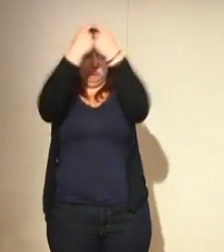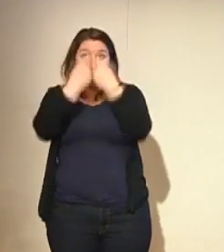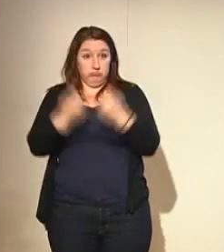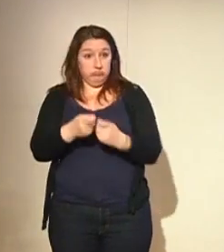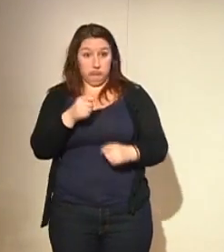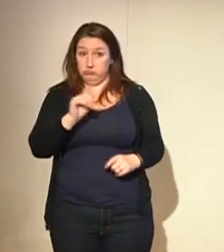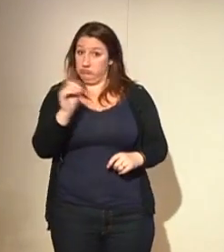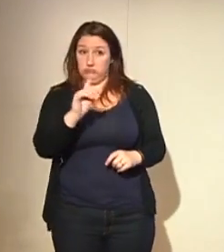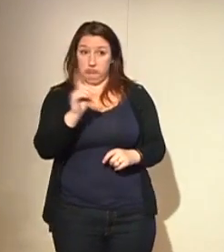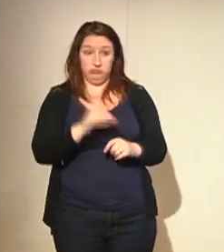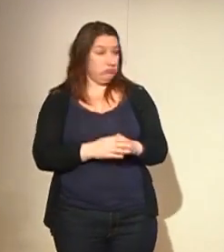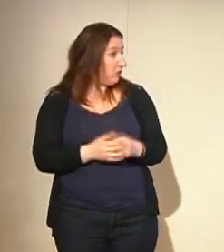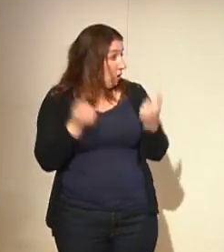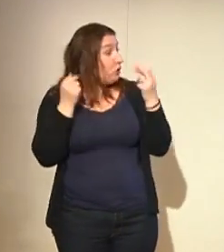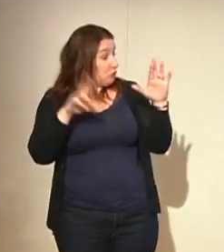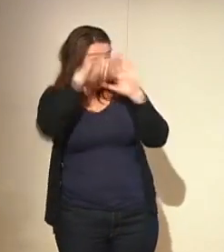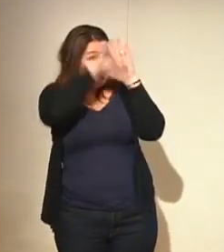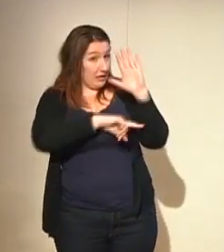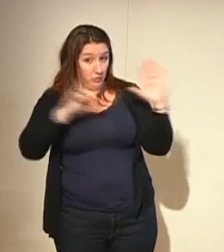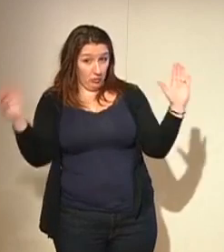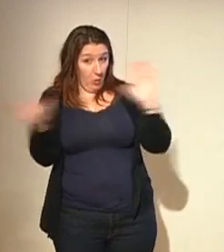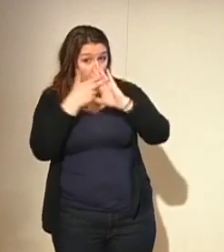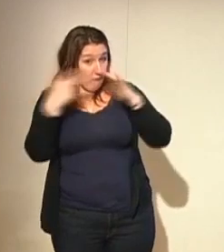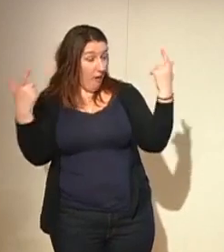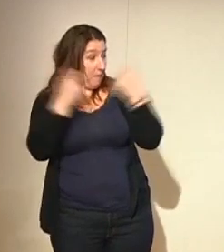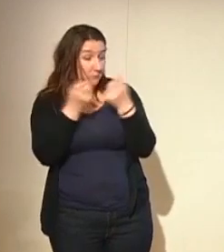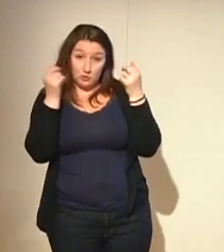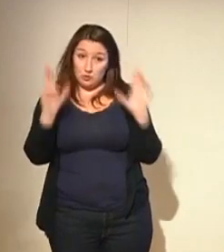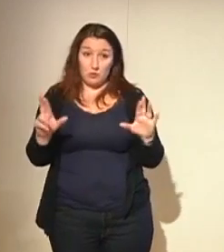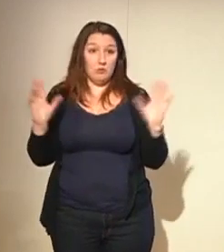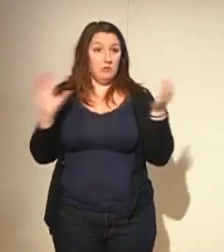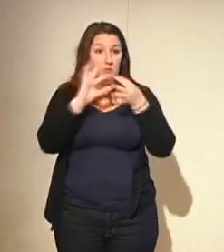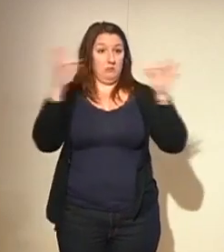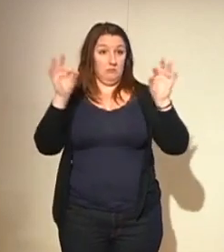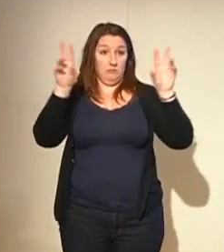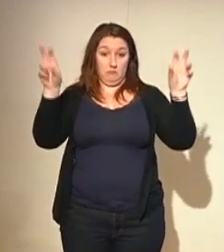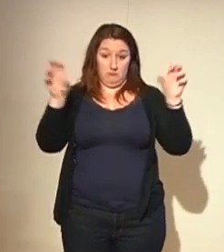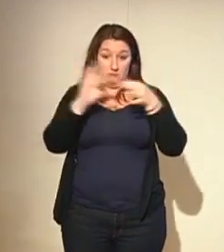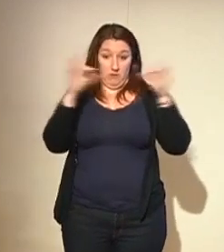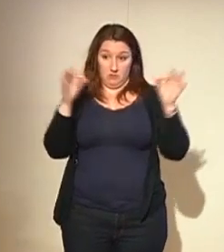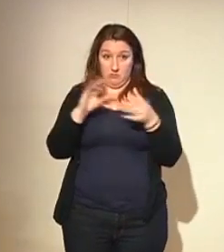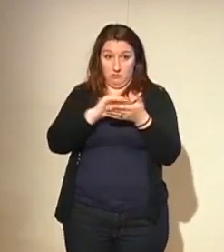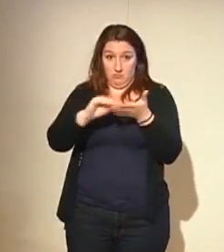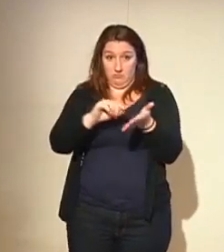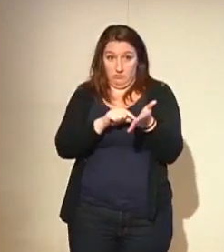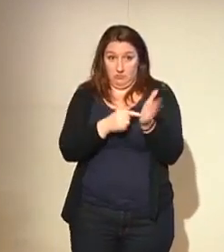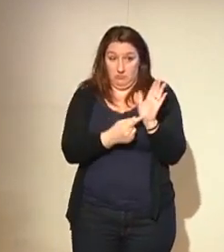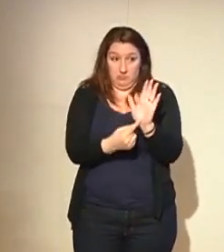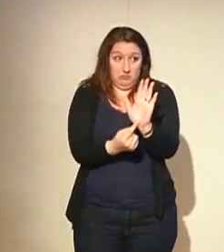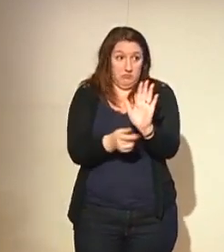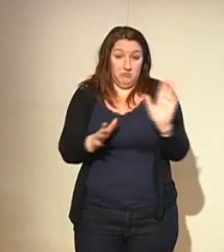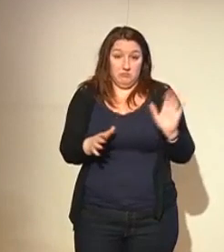titulaire sûr c'est conforme au statut c'est la délibération telle qu'elle a été rédigée ici de